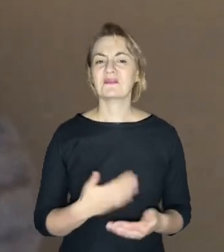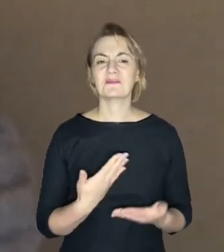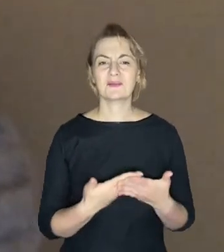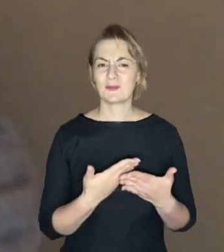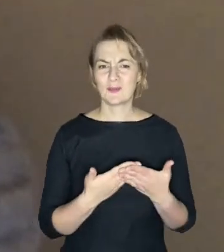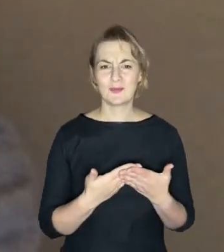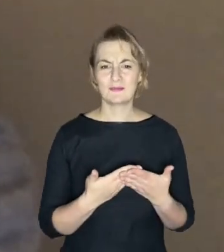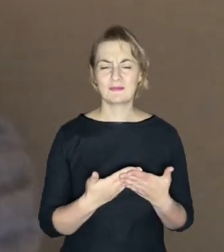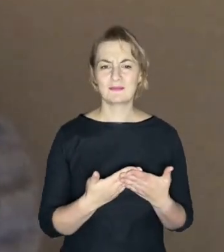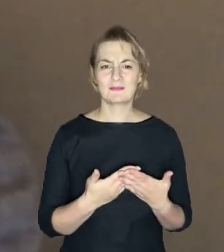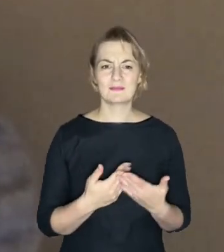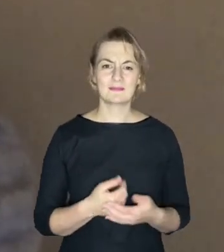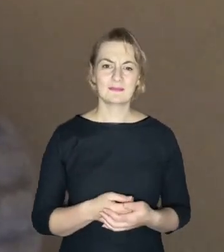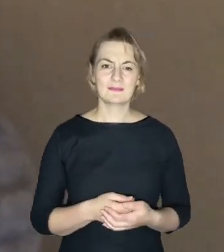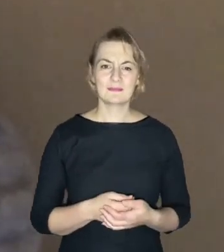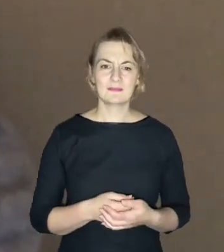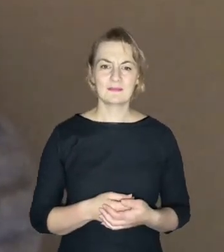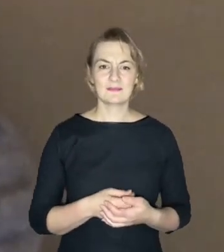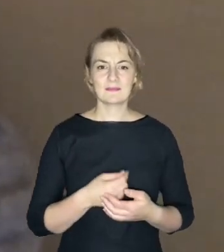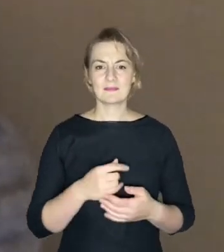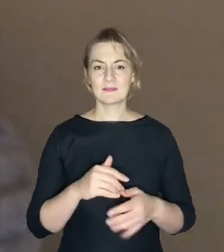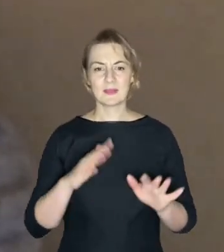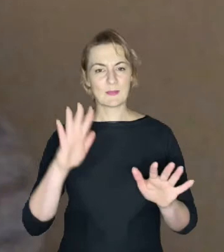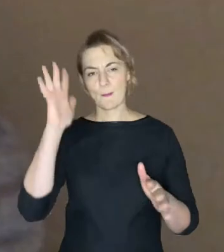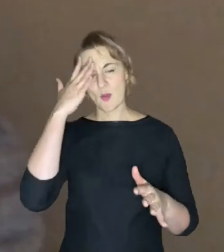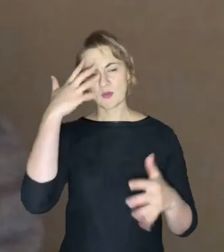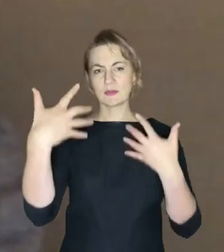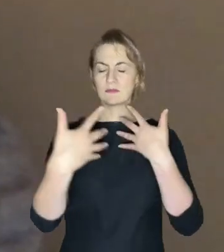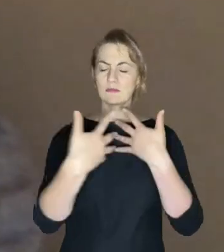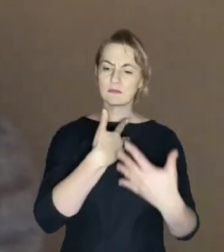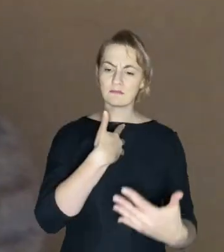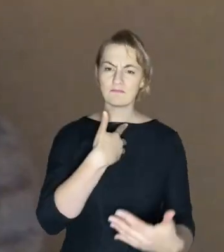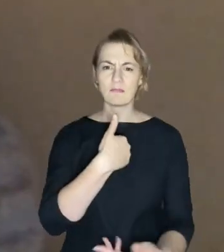no, zamiast poznawać siebie